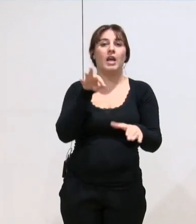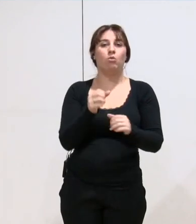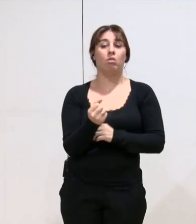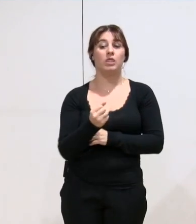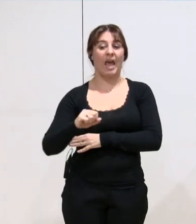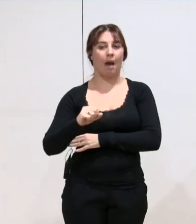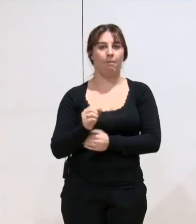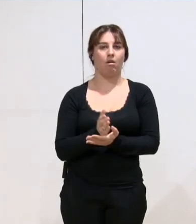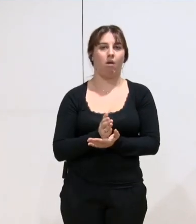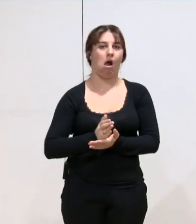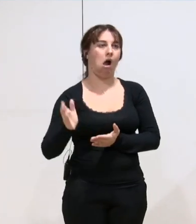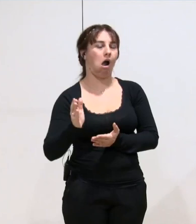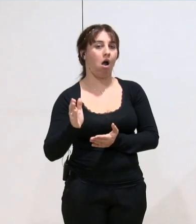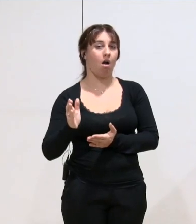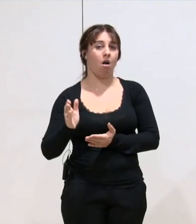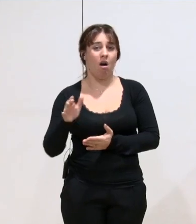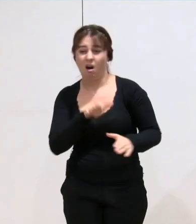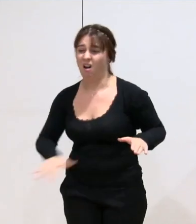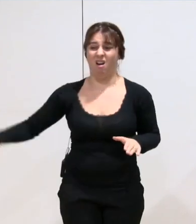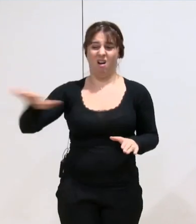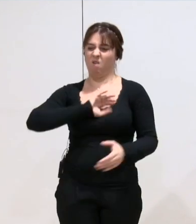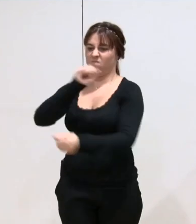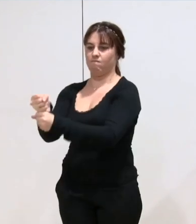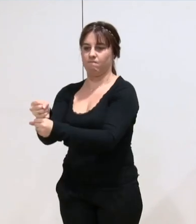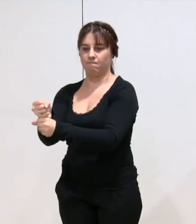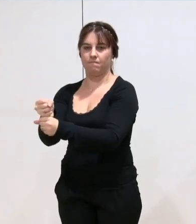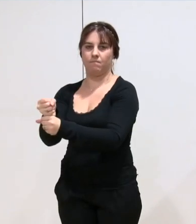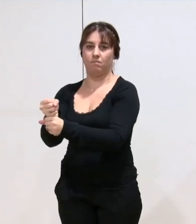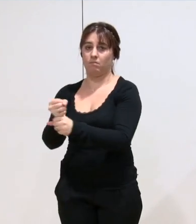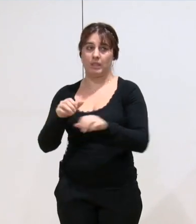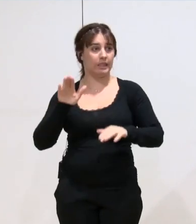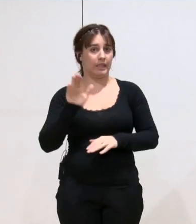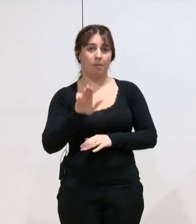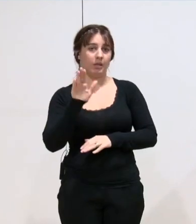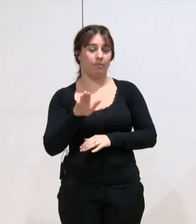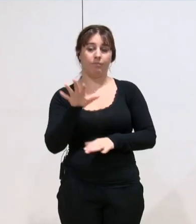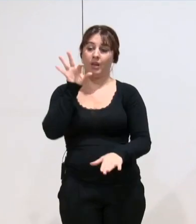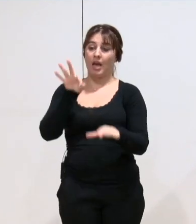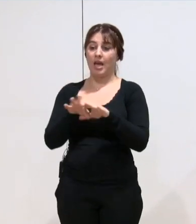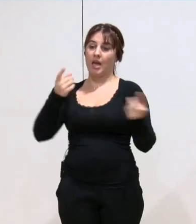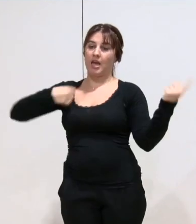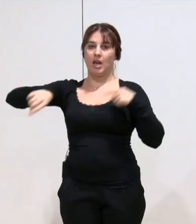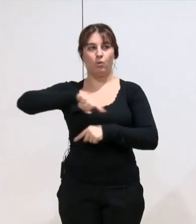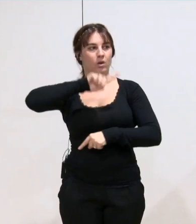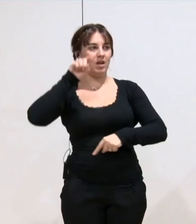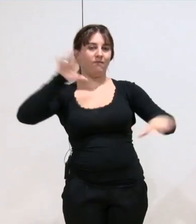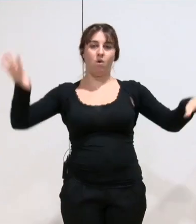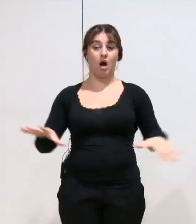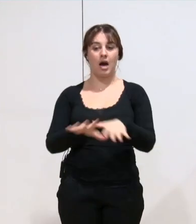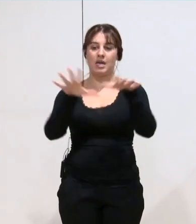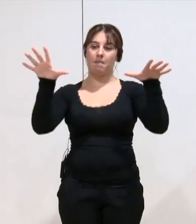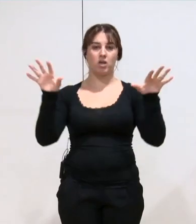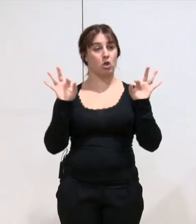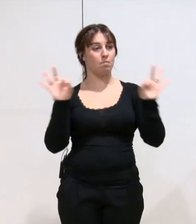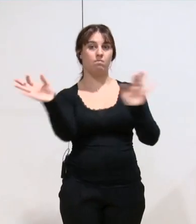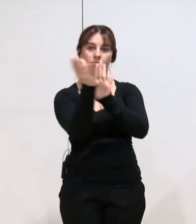soit, tous les autres payent. Il en est ainsi, les élus se doivent donc d'être exemplaires. Ils ont